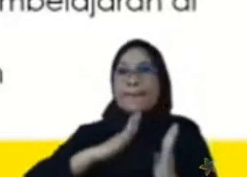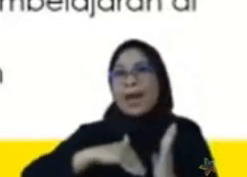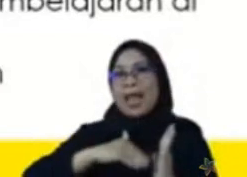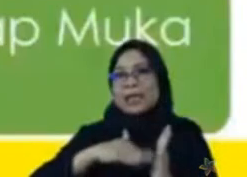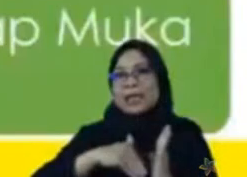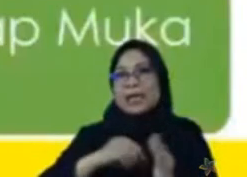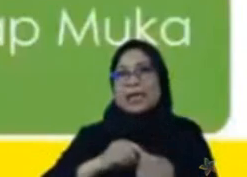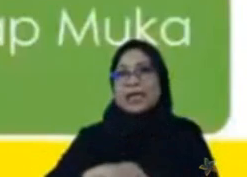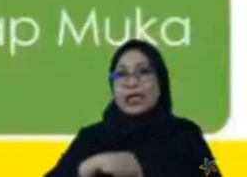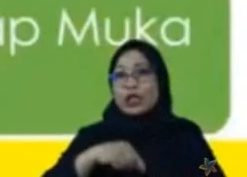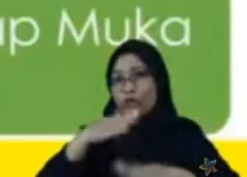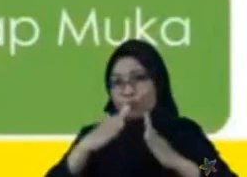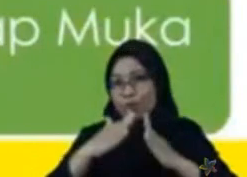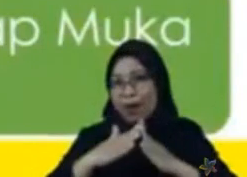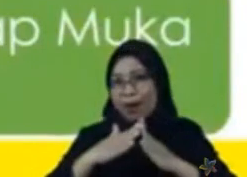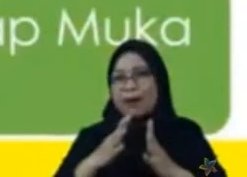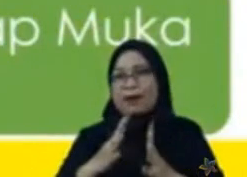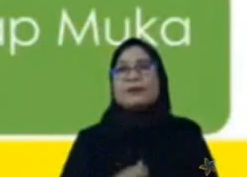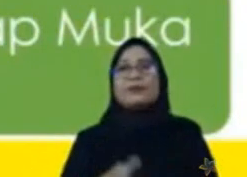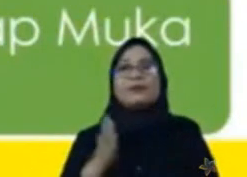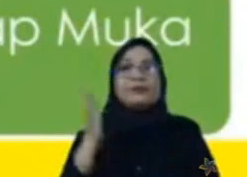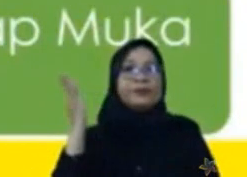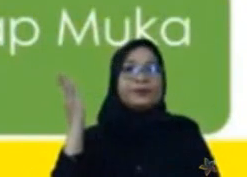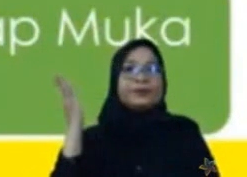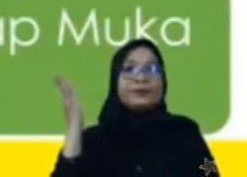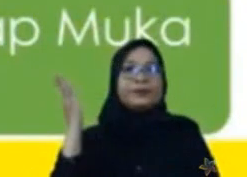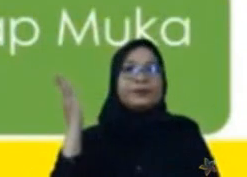next.